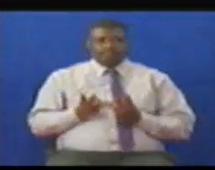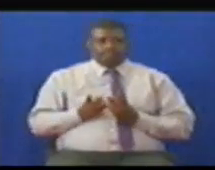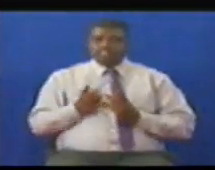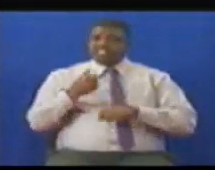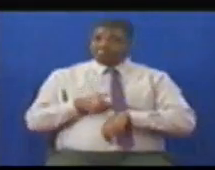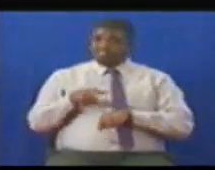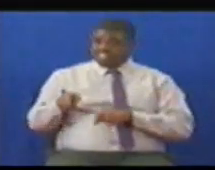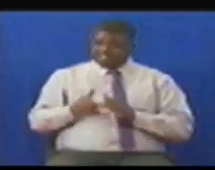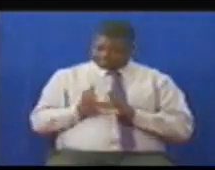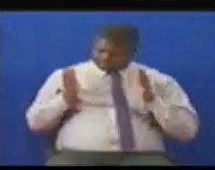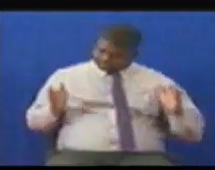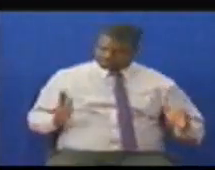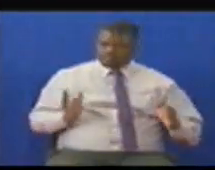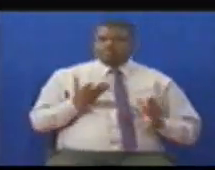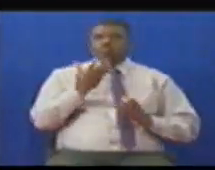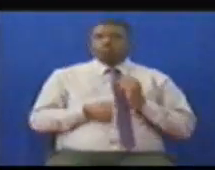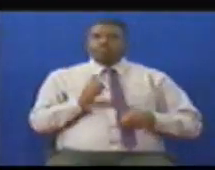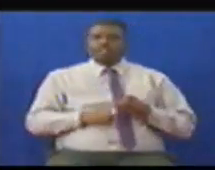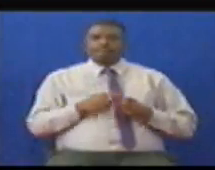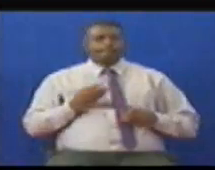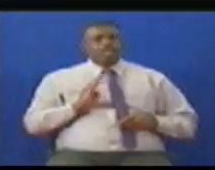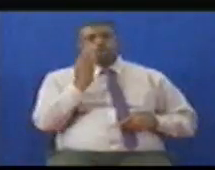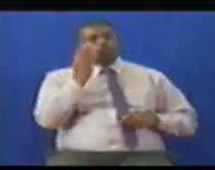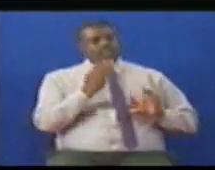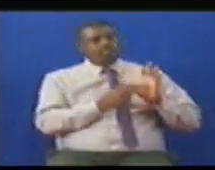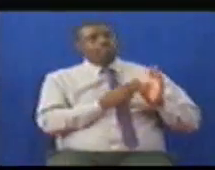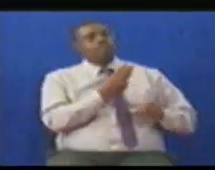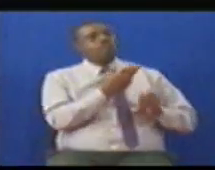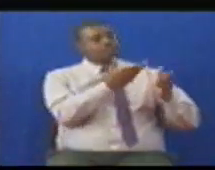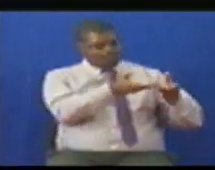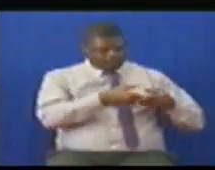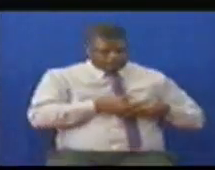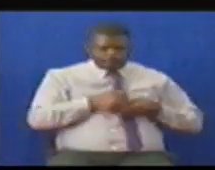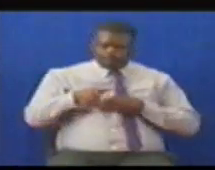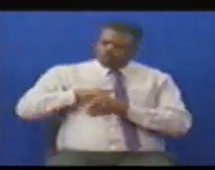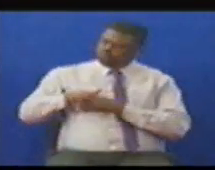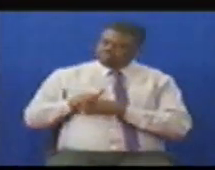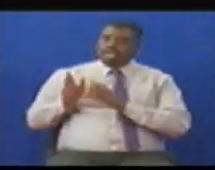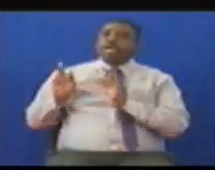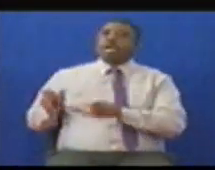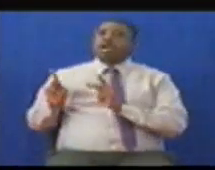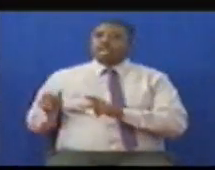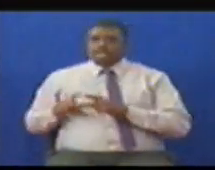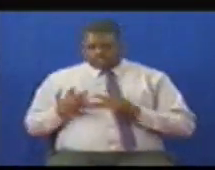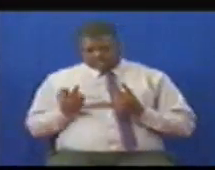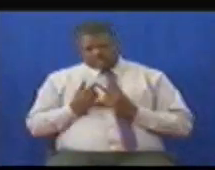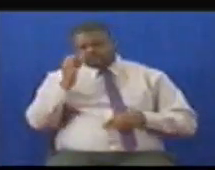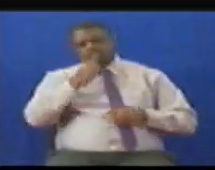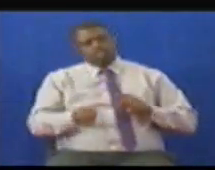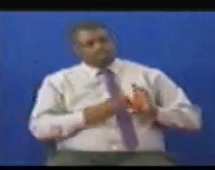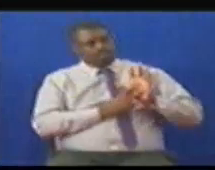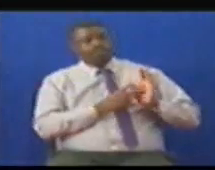cha jumla ya shilingi bilioni 343.3 zilikuwa zimepokelewa kwa ajili ya matumizi ya kawaida sawa na